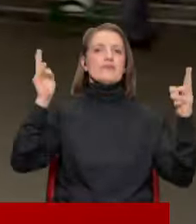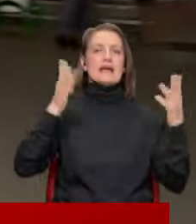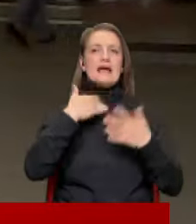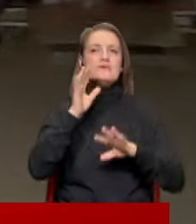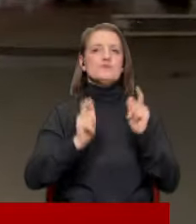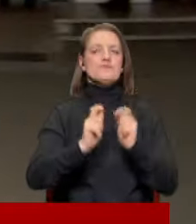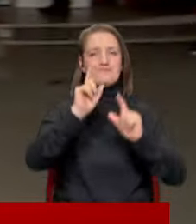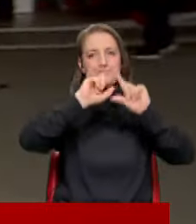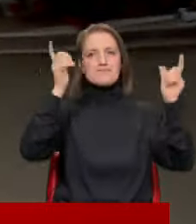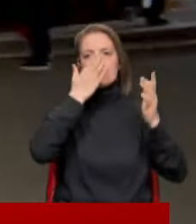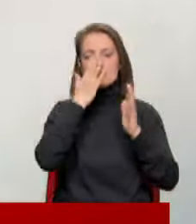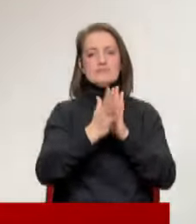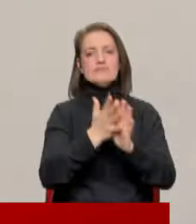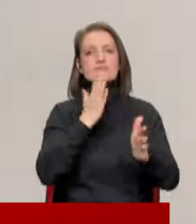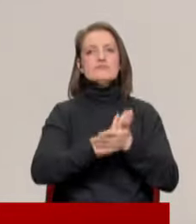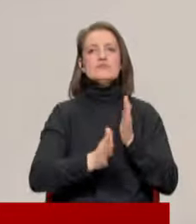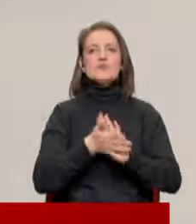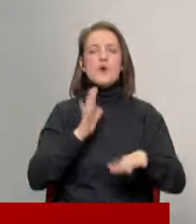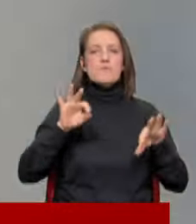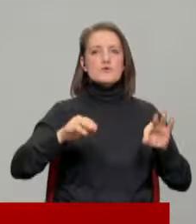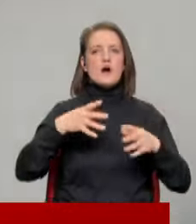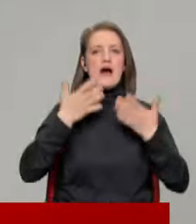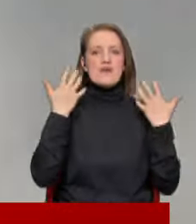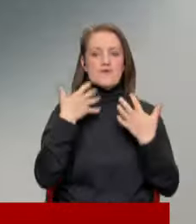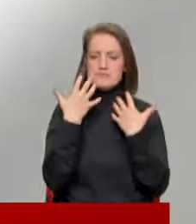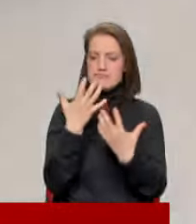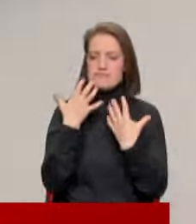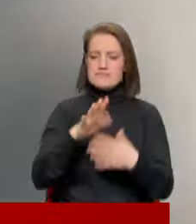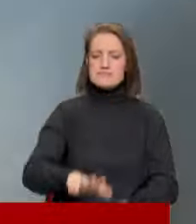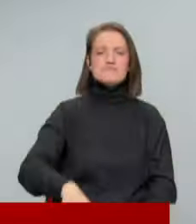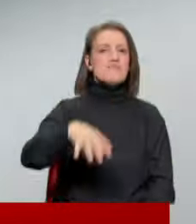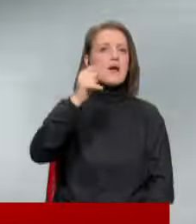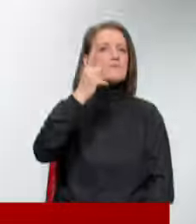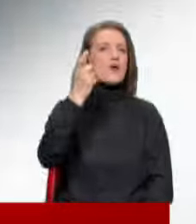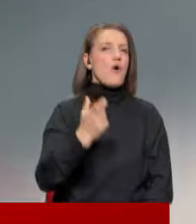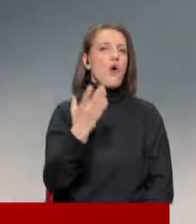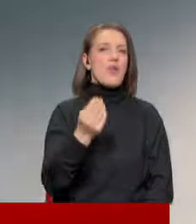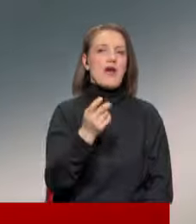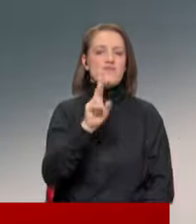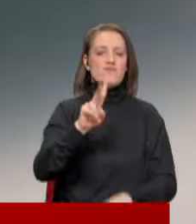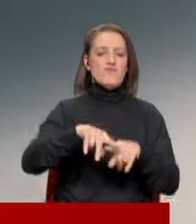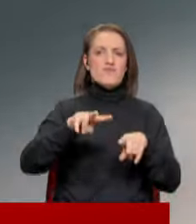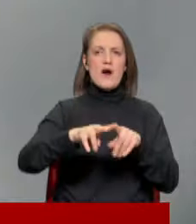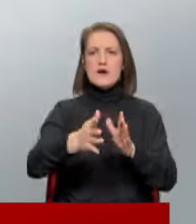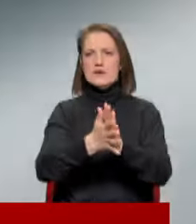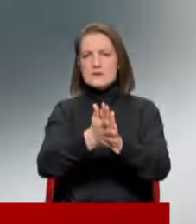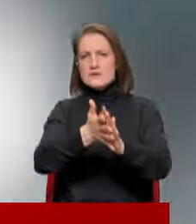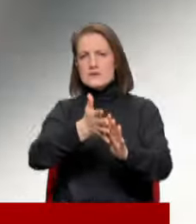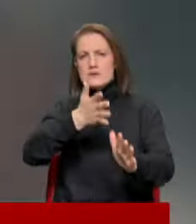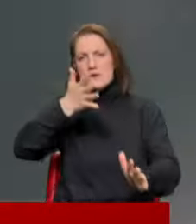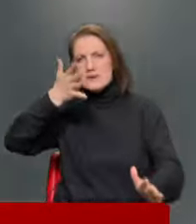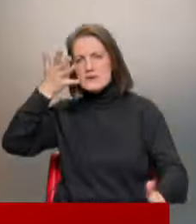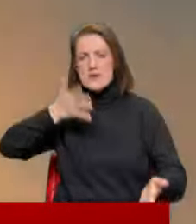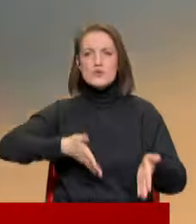süt kurumunun önünde kuyruklar bitmiyor bu görüntüde hayvan yetiştiriciliğinin merkezlerinden biri olan bandan ucu bucağa görünmüyor